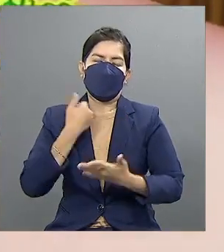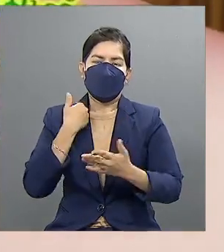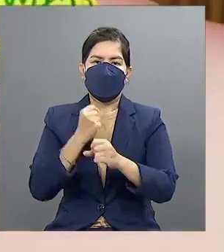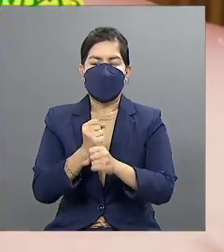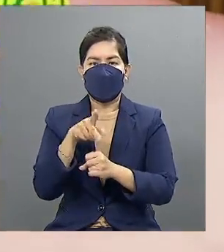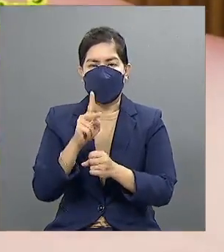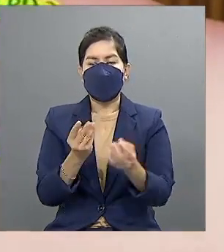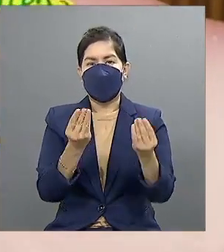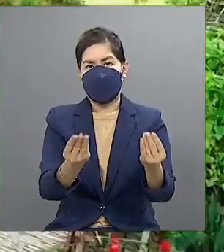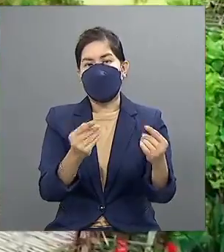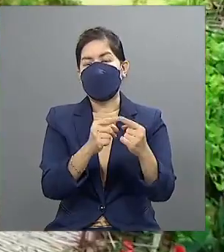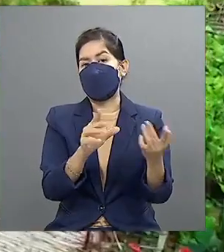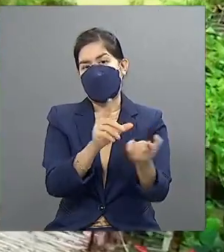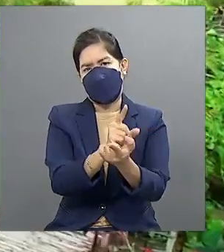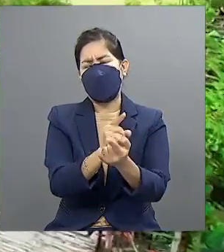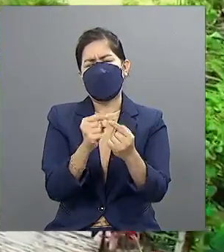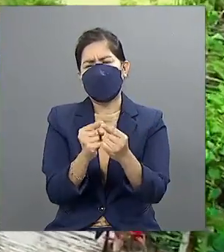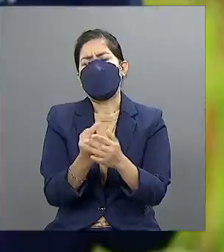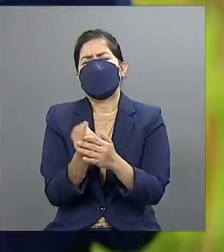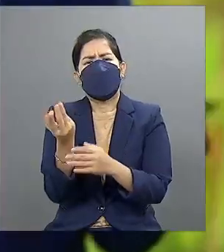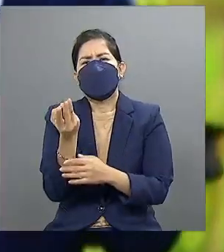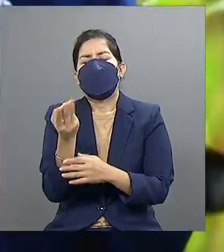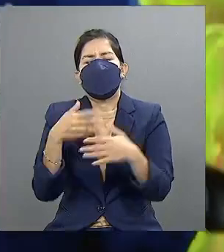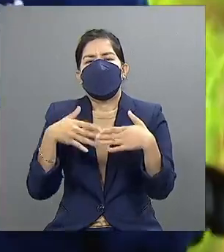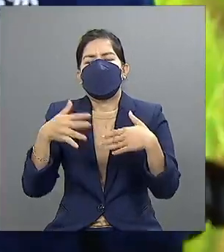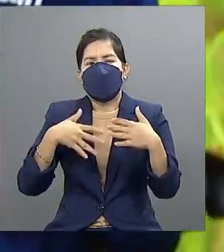ครับถึงแม้จะเป็นสิ่งเล็กๆก็ตาม